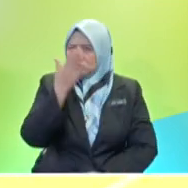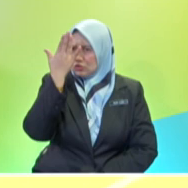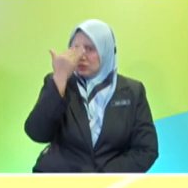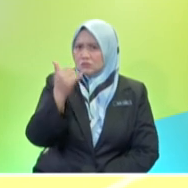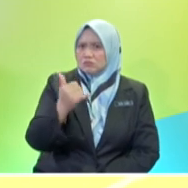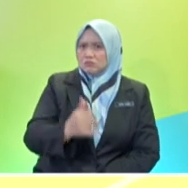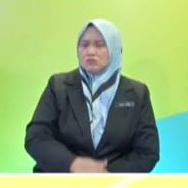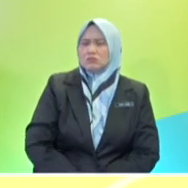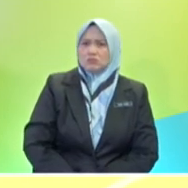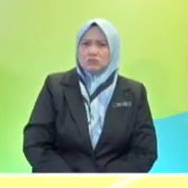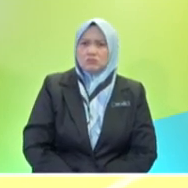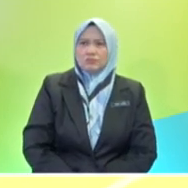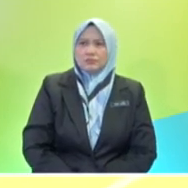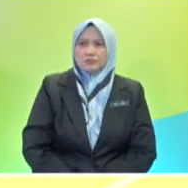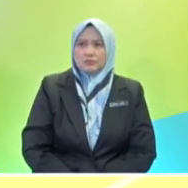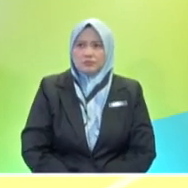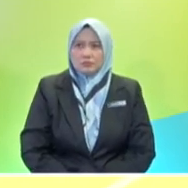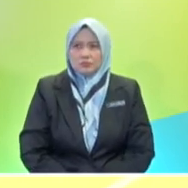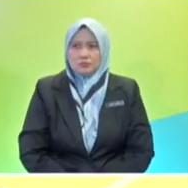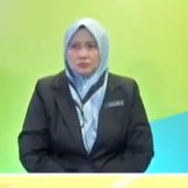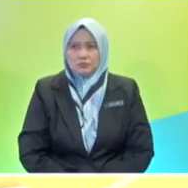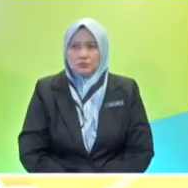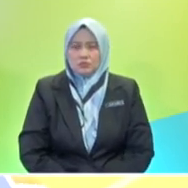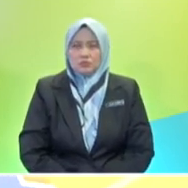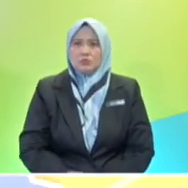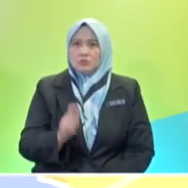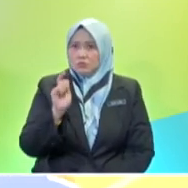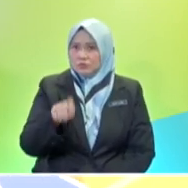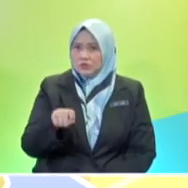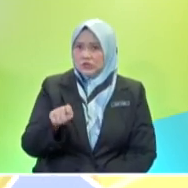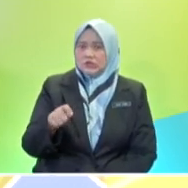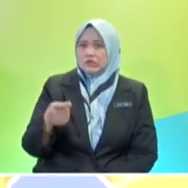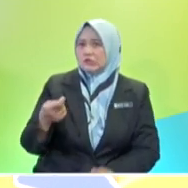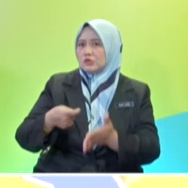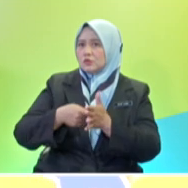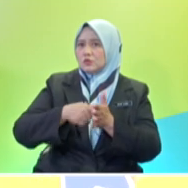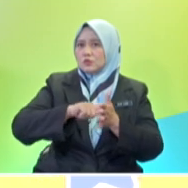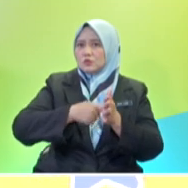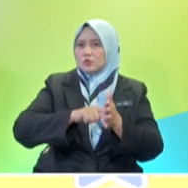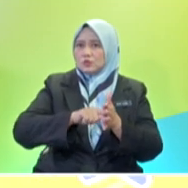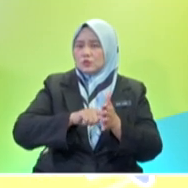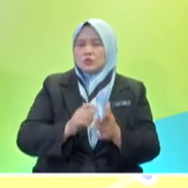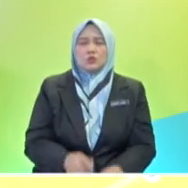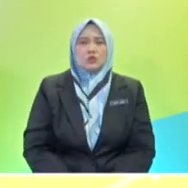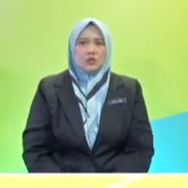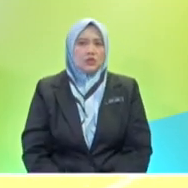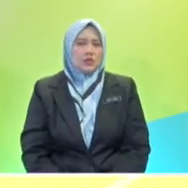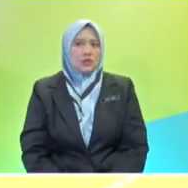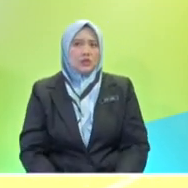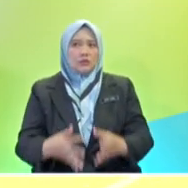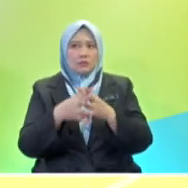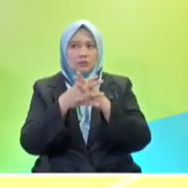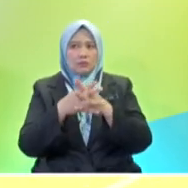keselamatan di pintu pagar rumah? Kunci pagar rumah supaya orang yang tidak